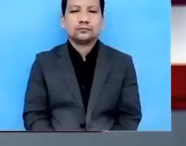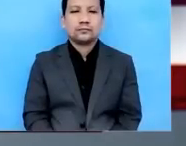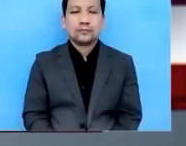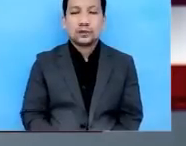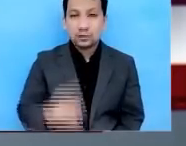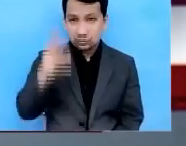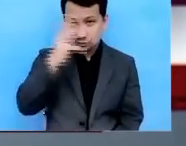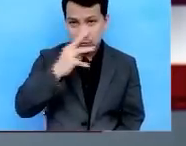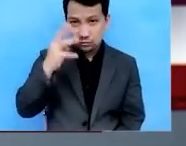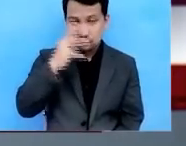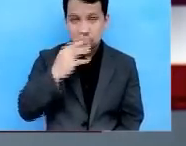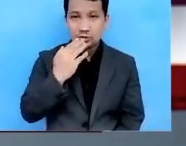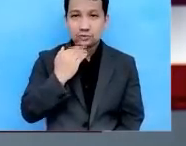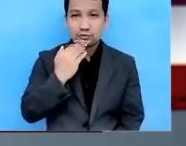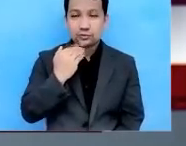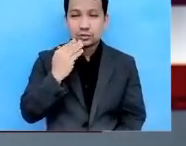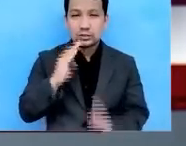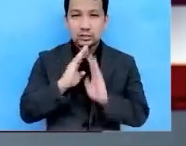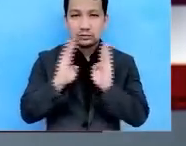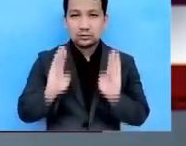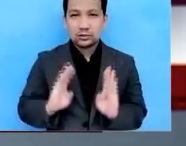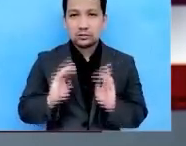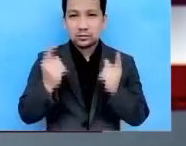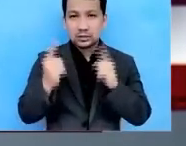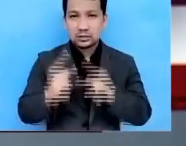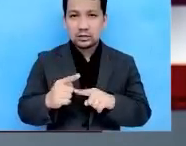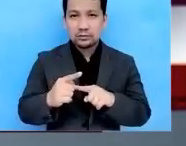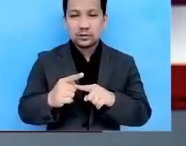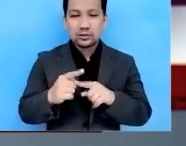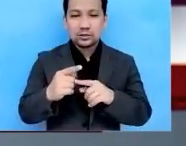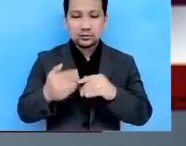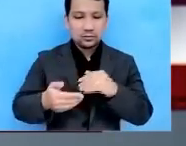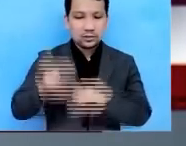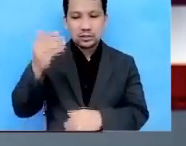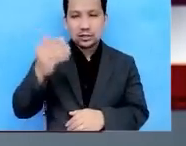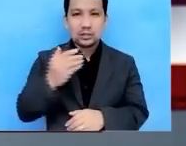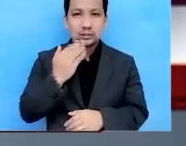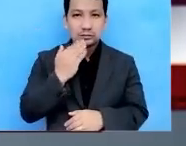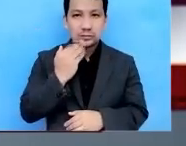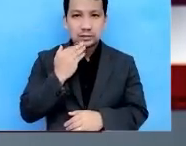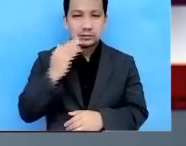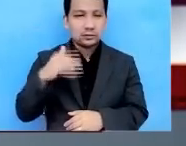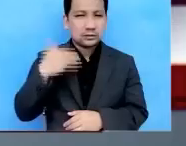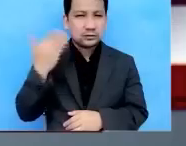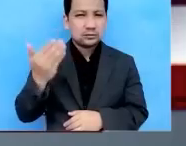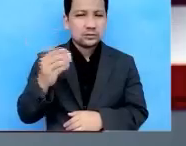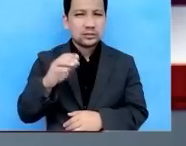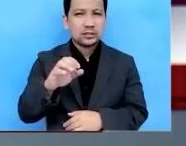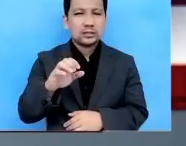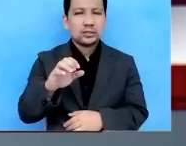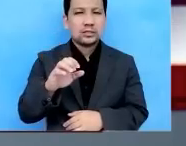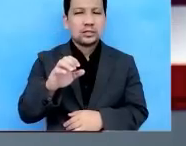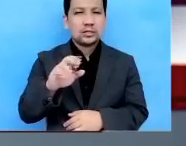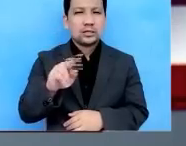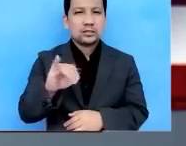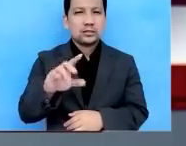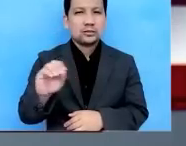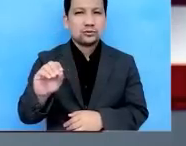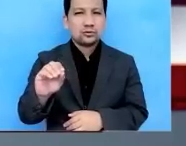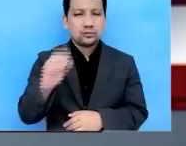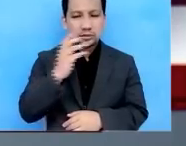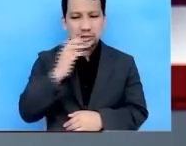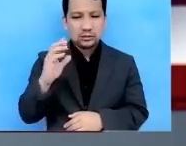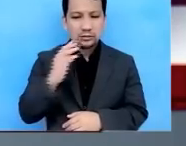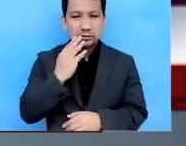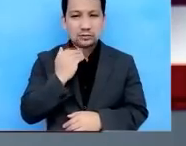Sugar Regulatory Administration sa posibleng pagsipa ulit ng presyo ng asukal pagsapit ng El Nino. Malaki raw kasing epekto nito sa produksyon